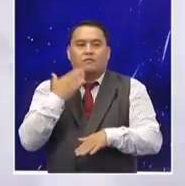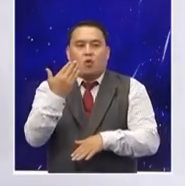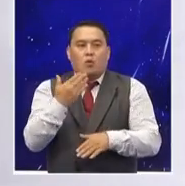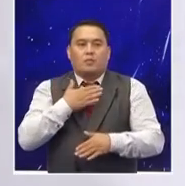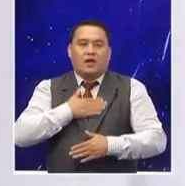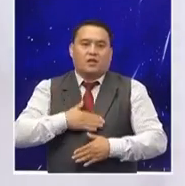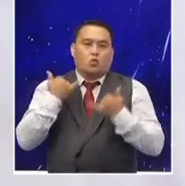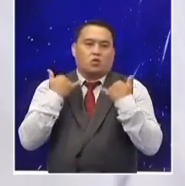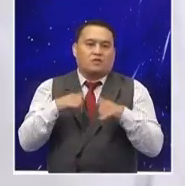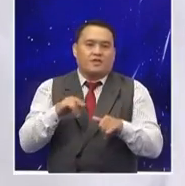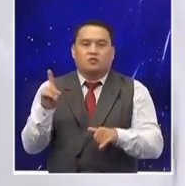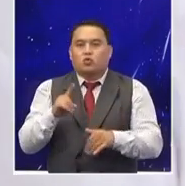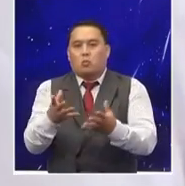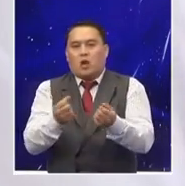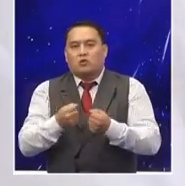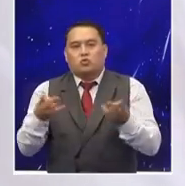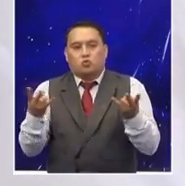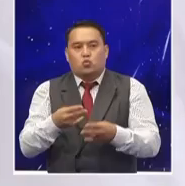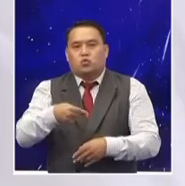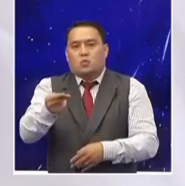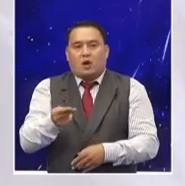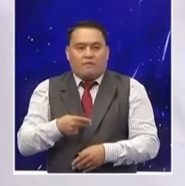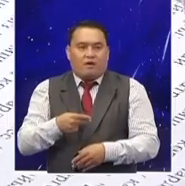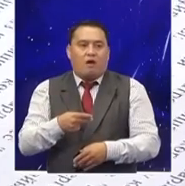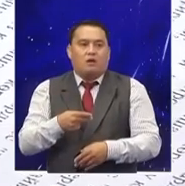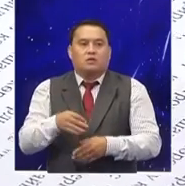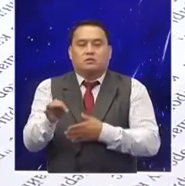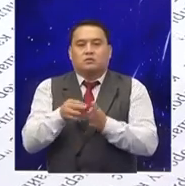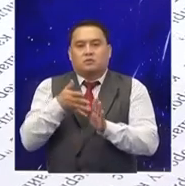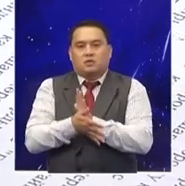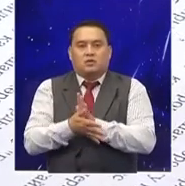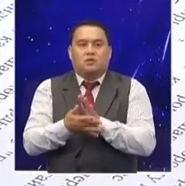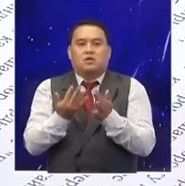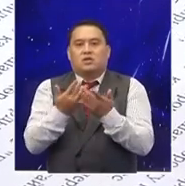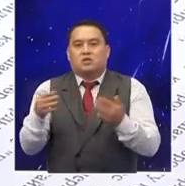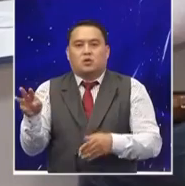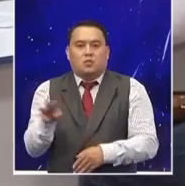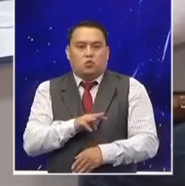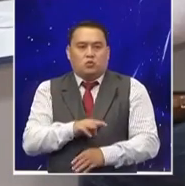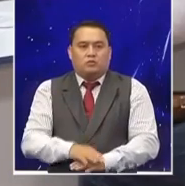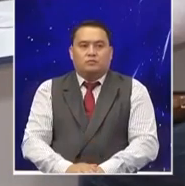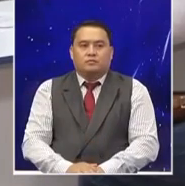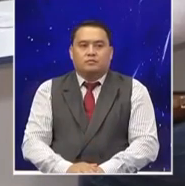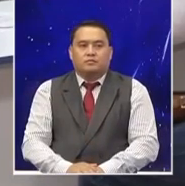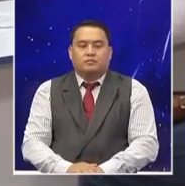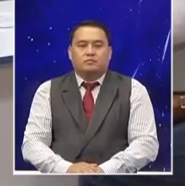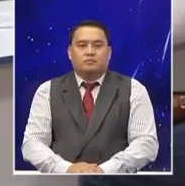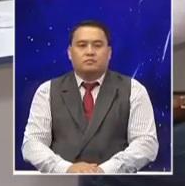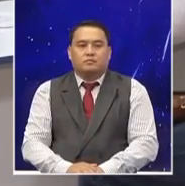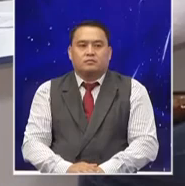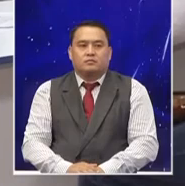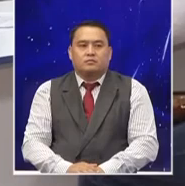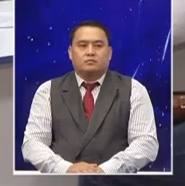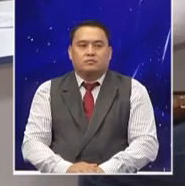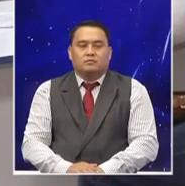приятно удивила для получения всех необходимых справок айзада затратила всего несколько минут указано вагона вот он больше rolfo вам